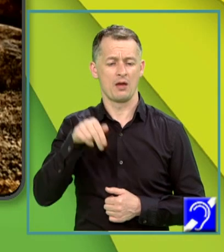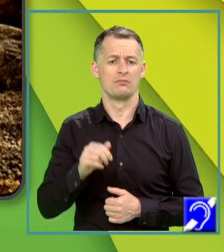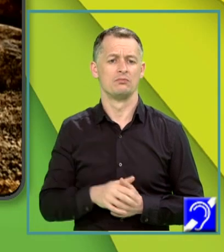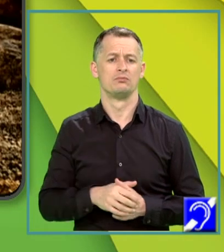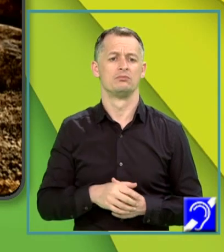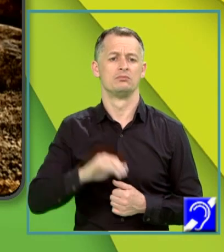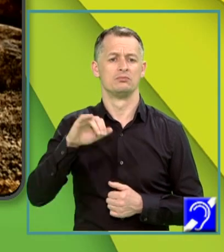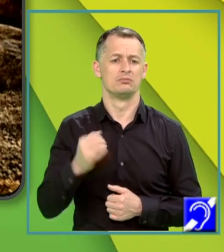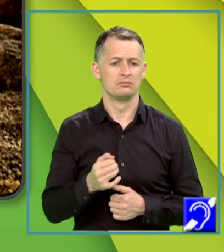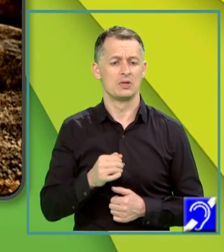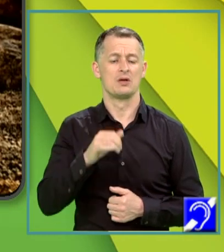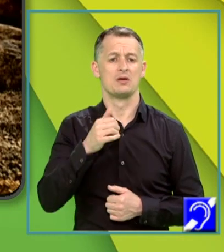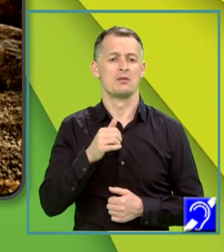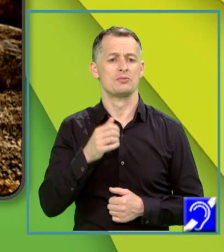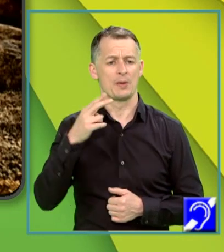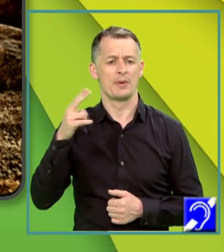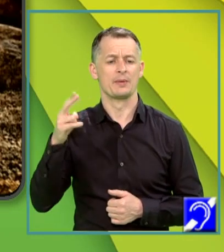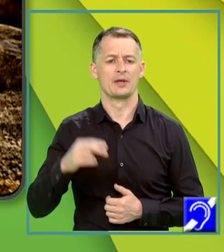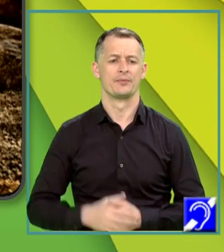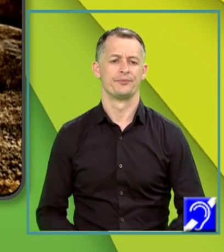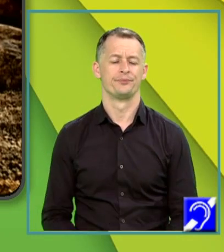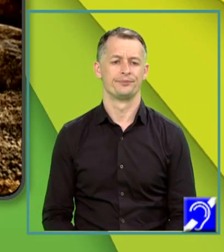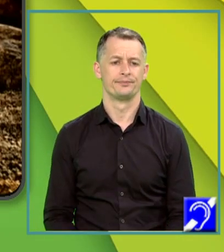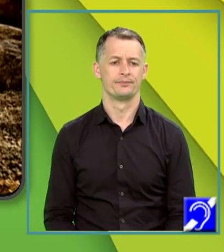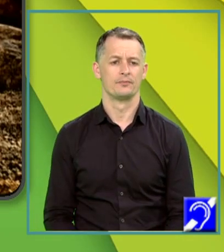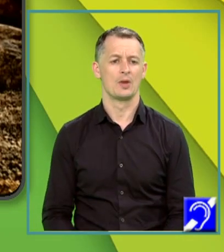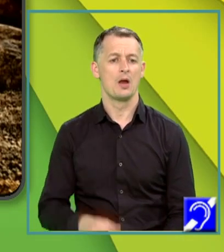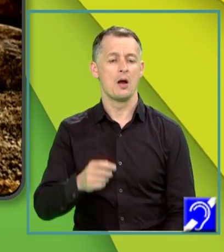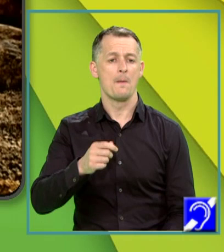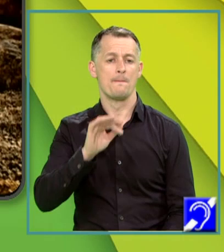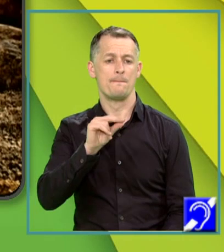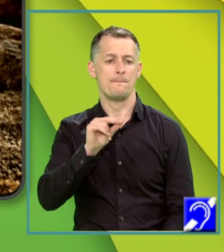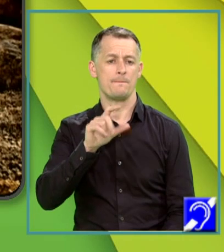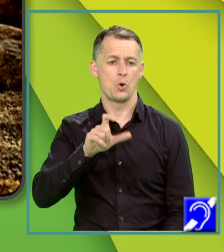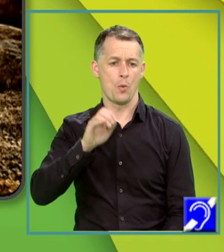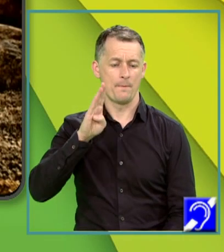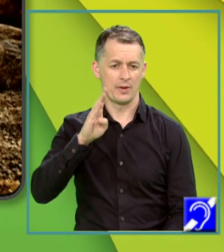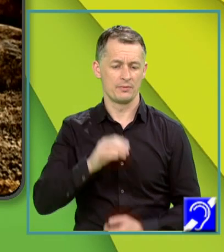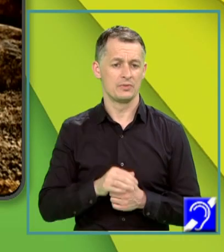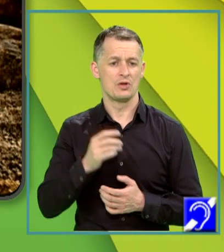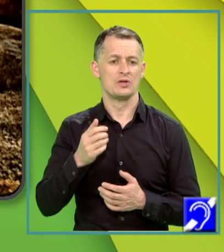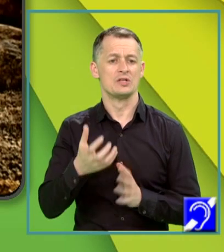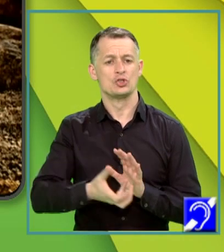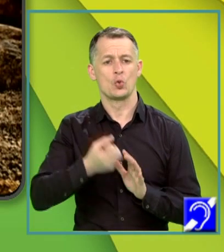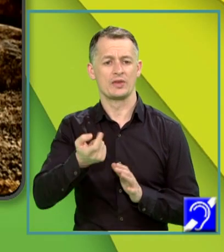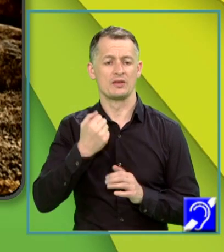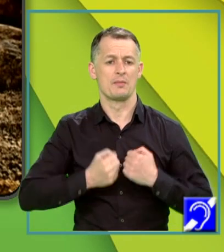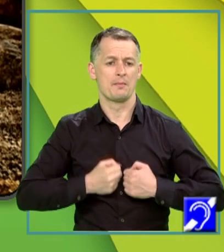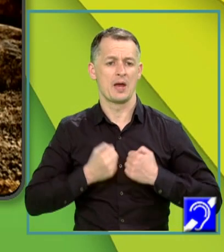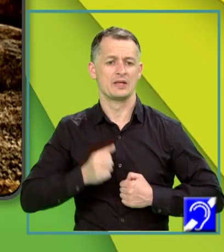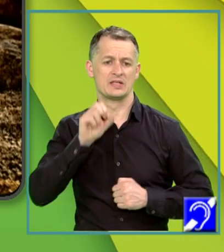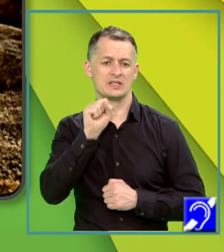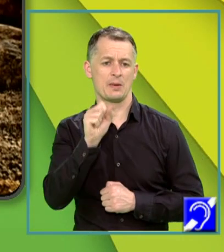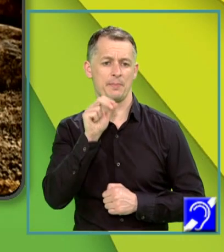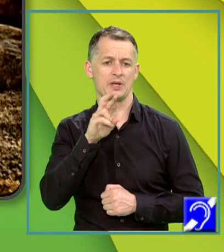Băița județul Hunedoara și așa mai departe plumbul se exploatează de la Baia Sprie de la rușchița și de la Muncelul mic